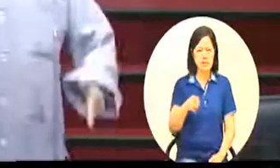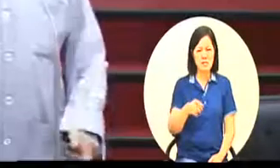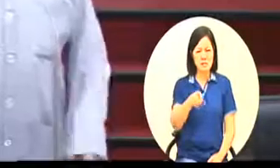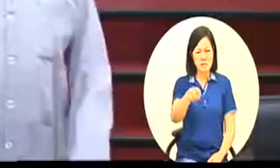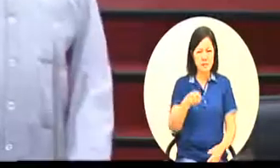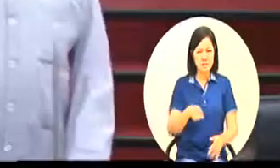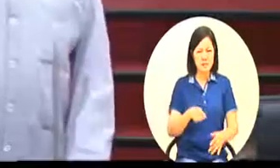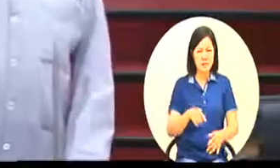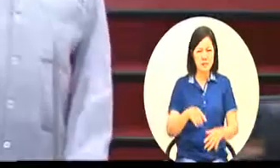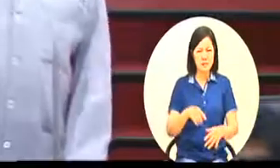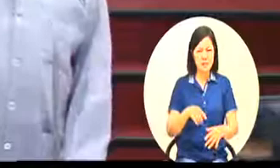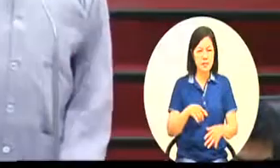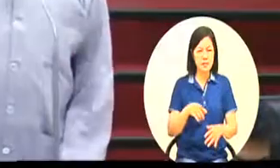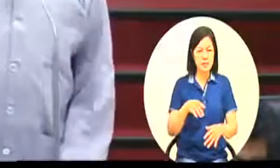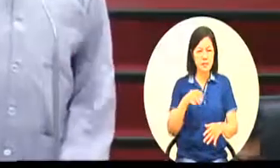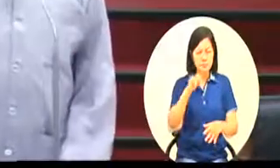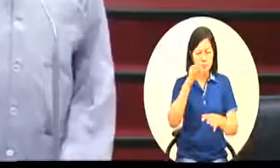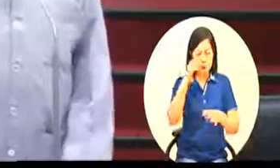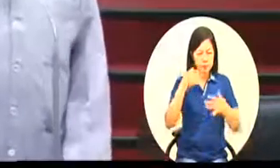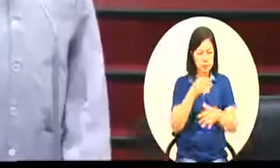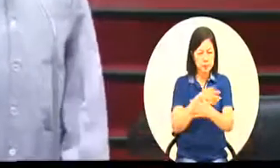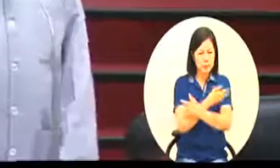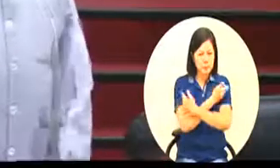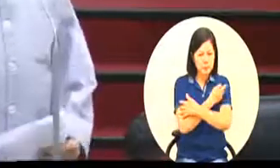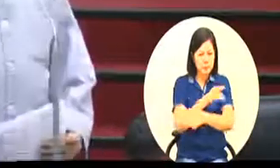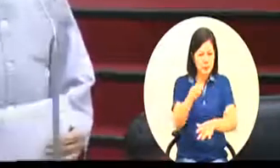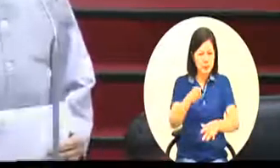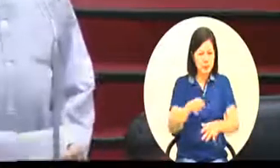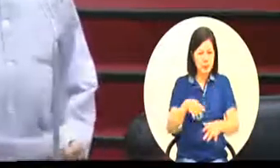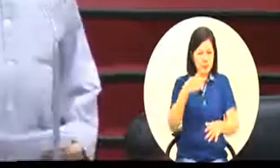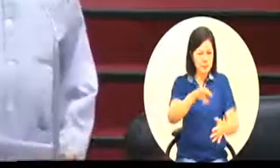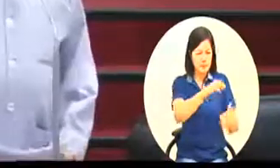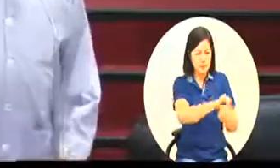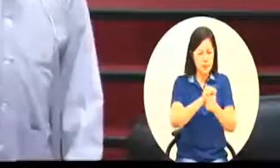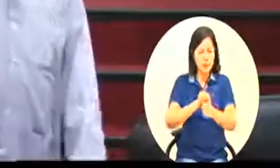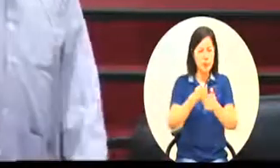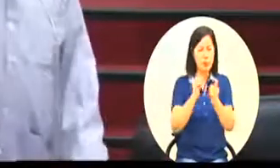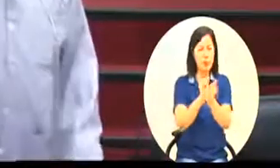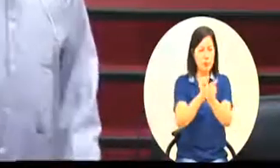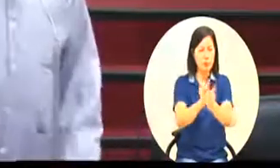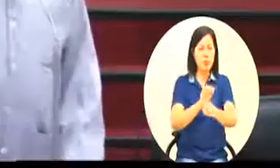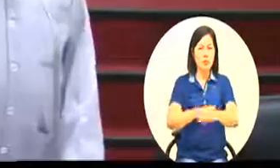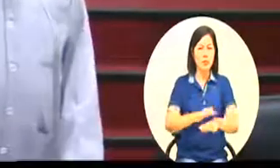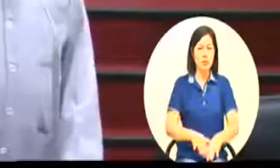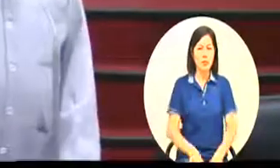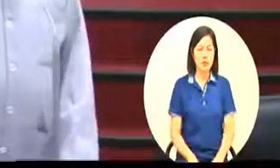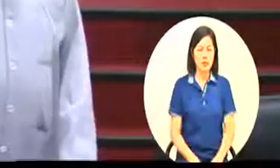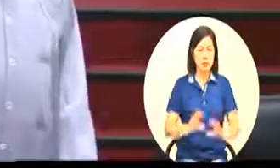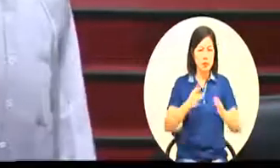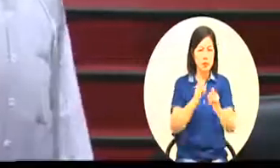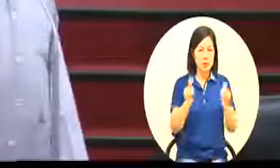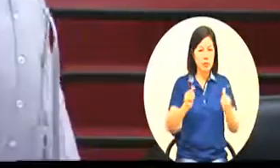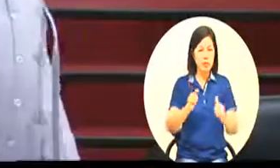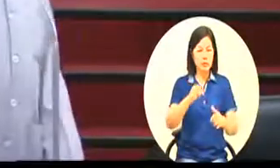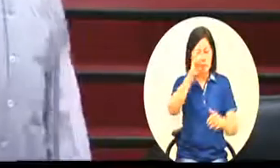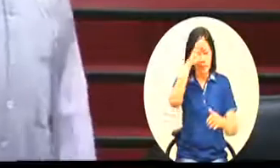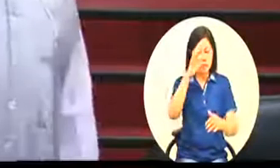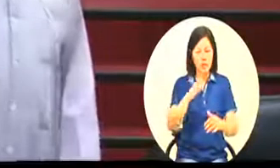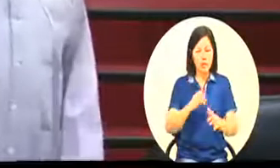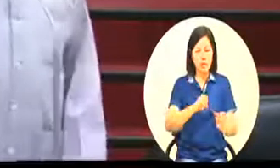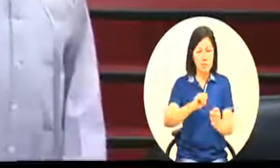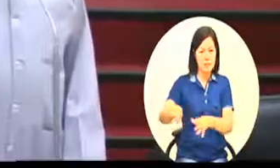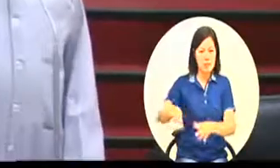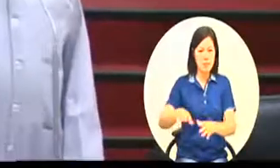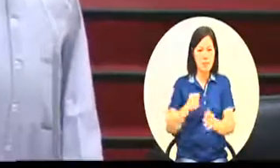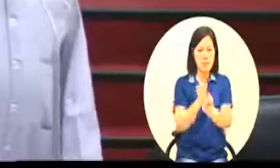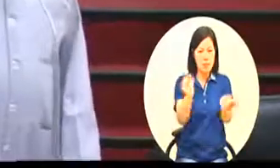你掠转来关咧。有啥物会通阁乖啦？国民党 犯人，莫叫时代抓命